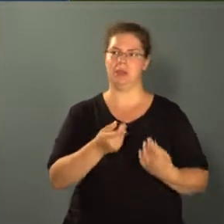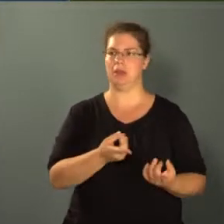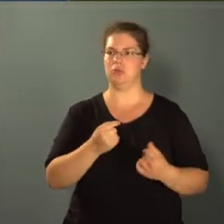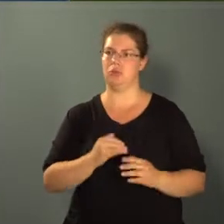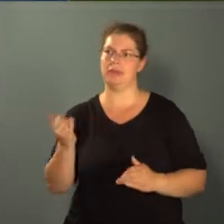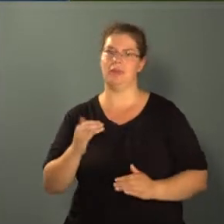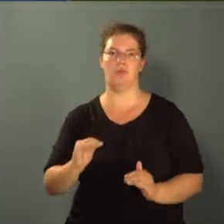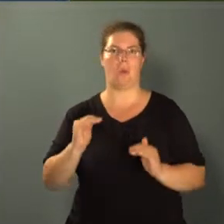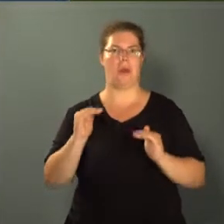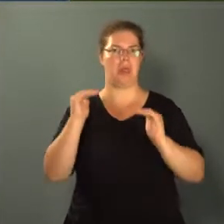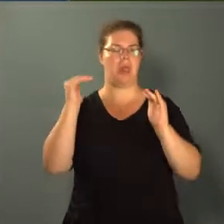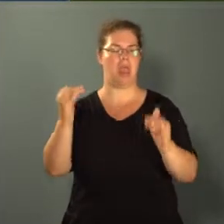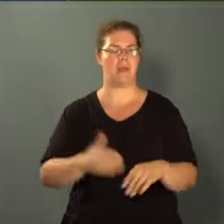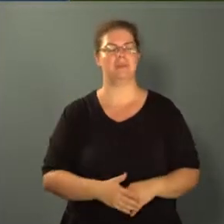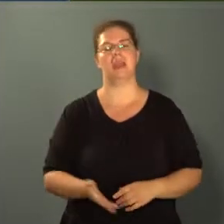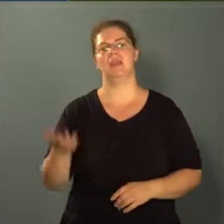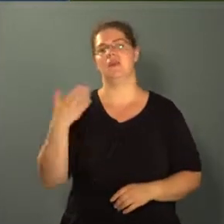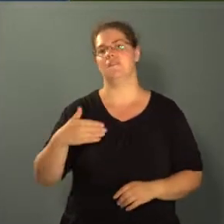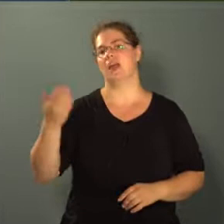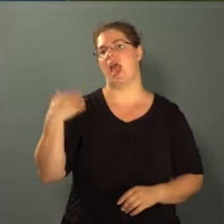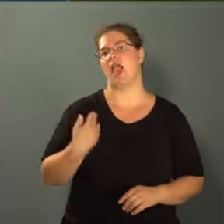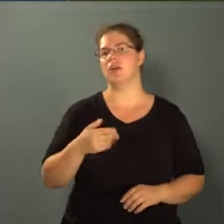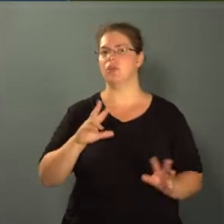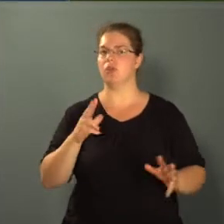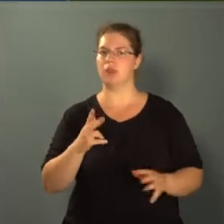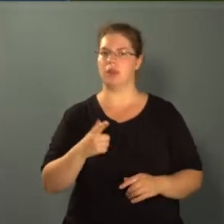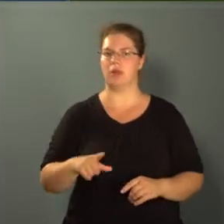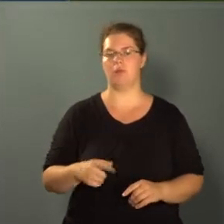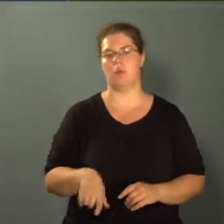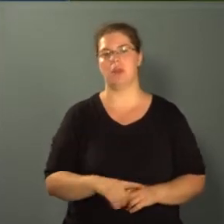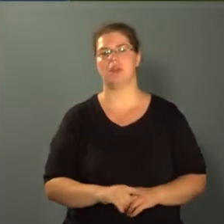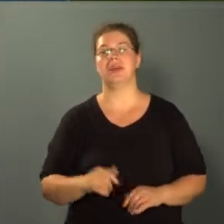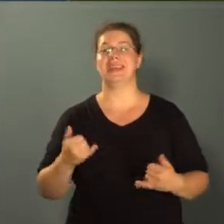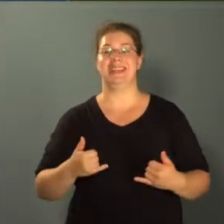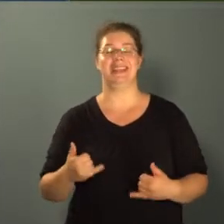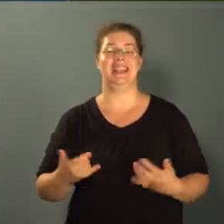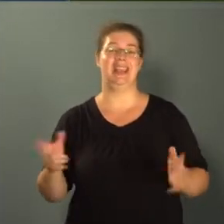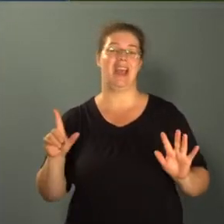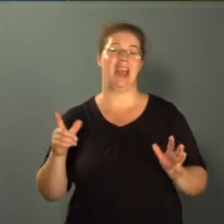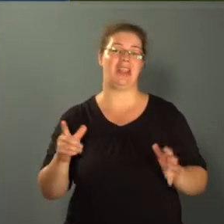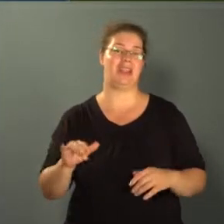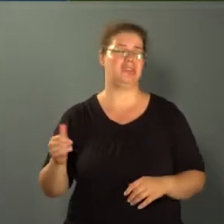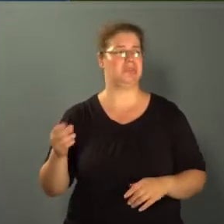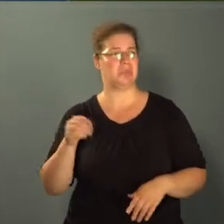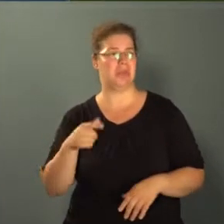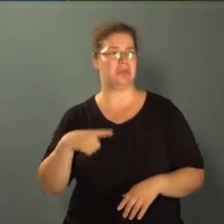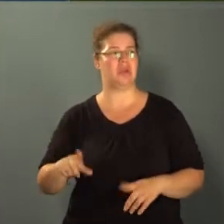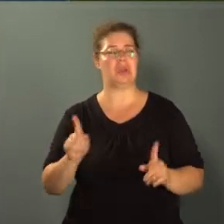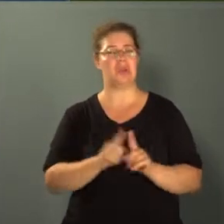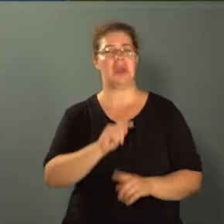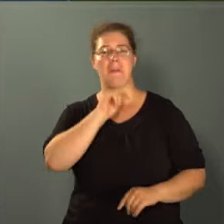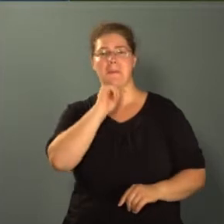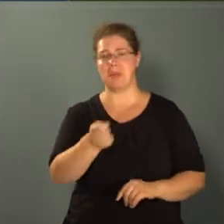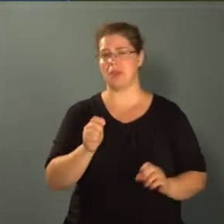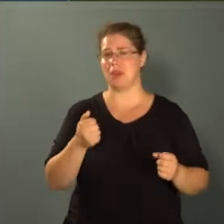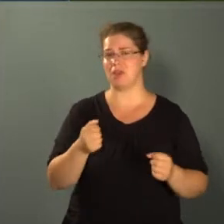és minél följebb lépni. Tehát tavaly előtt ugyebár a 8-dikok voltunk, idén a 7-dikek, és benn voltunk egy olyan magyar